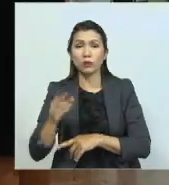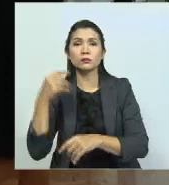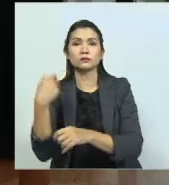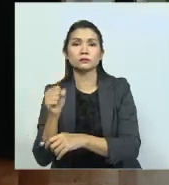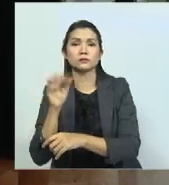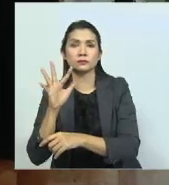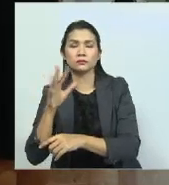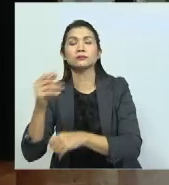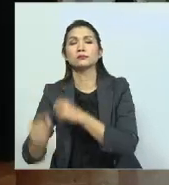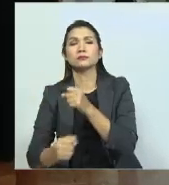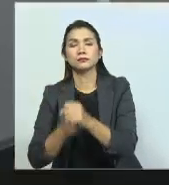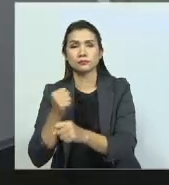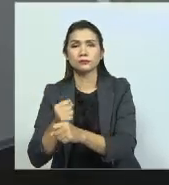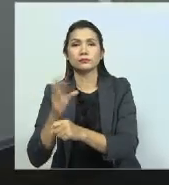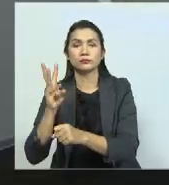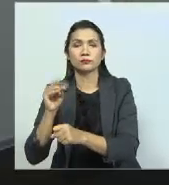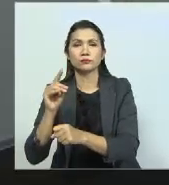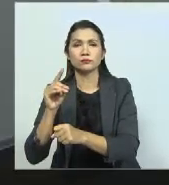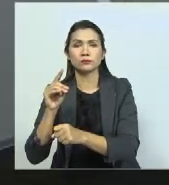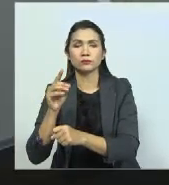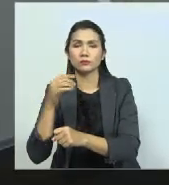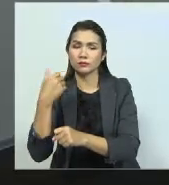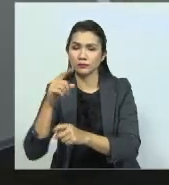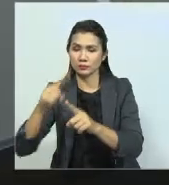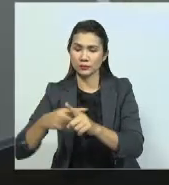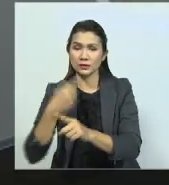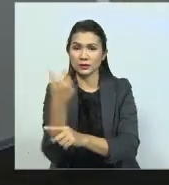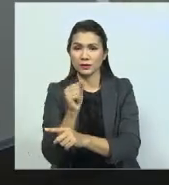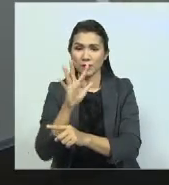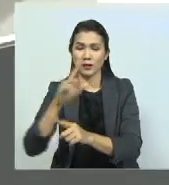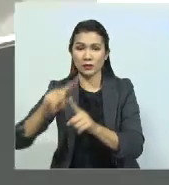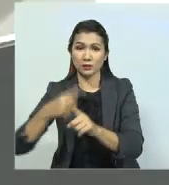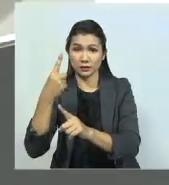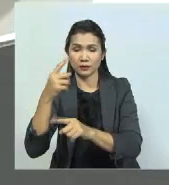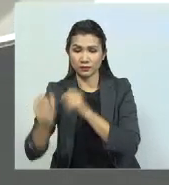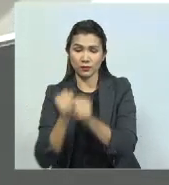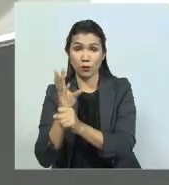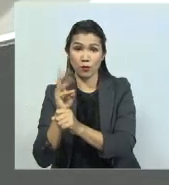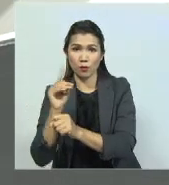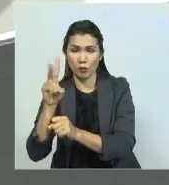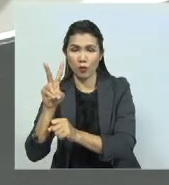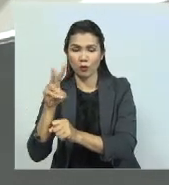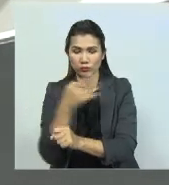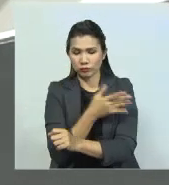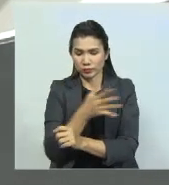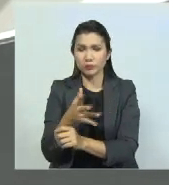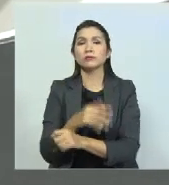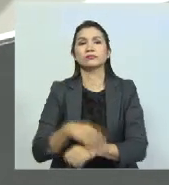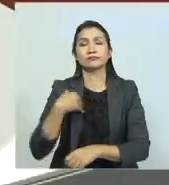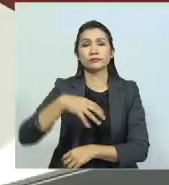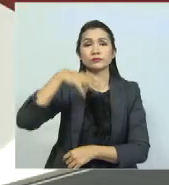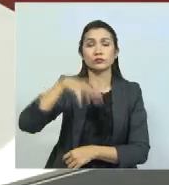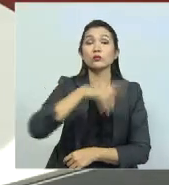มกราคม2562ณหอสมุดแห่งชาติท่าวาสุกรีกรุงเทพมหานครนะครับ ค่ะ ส่